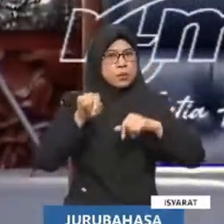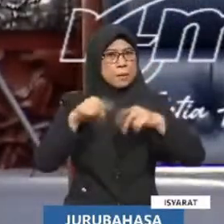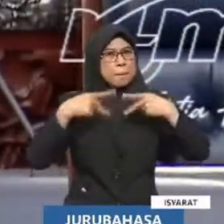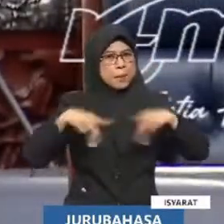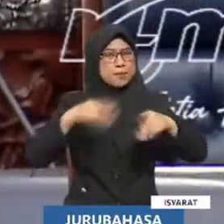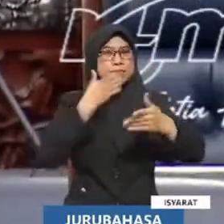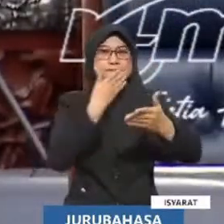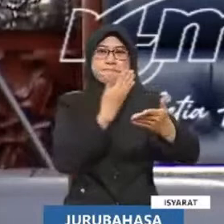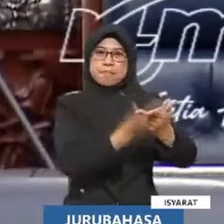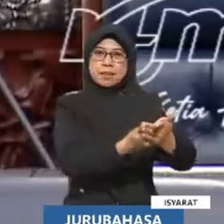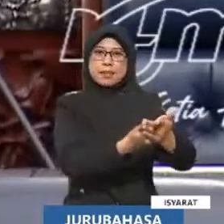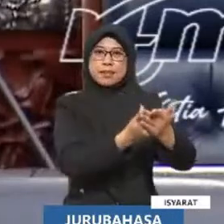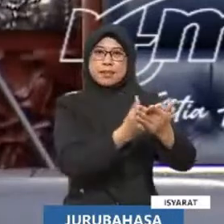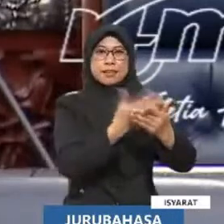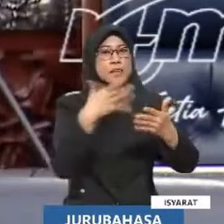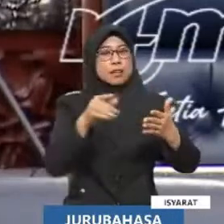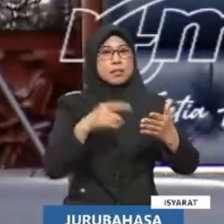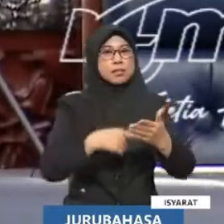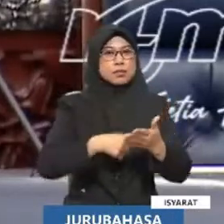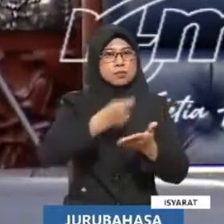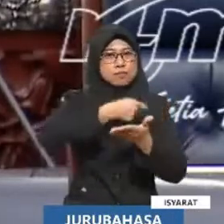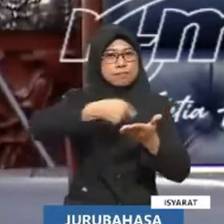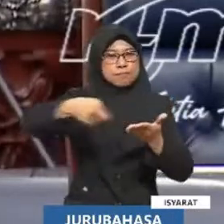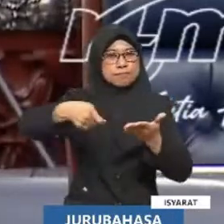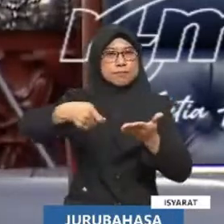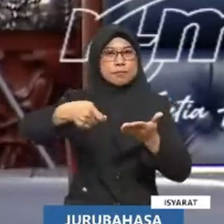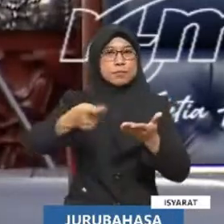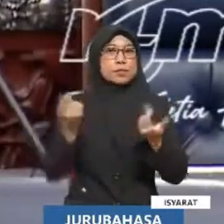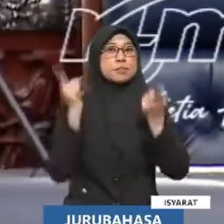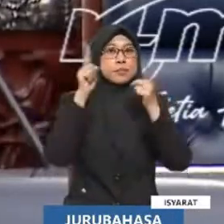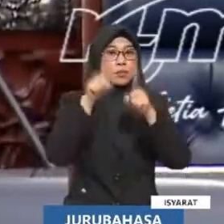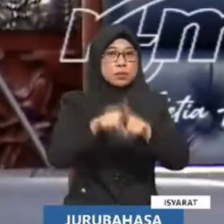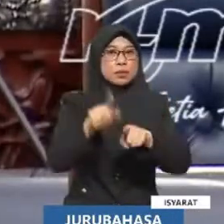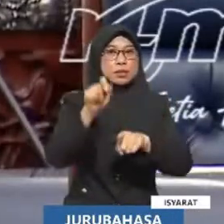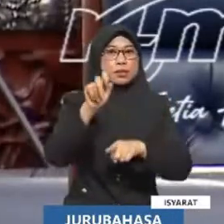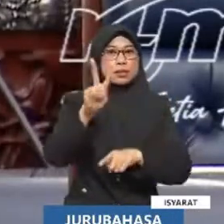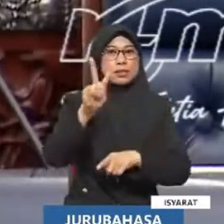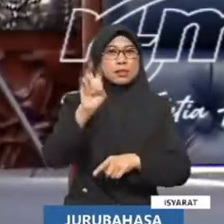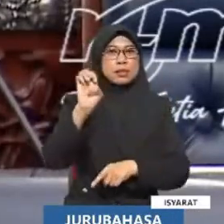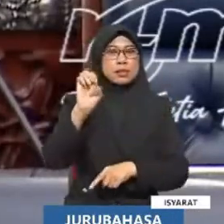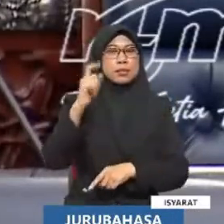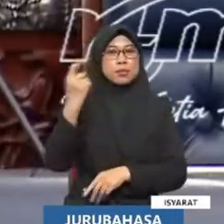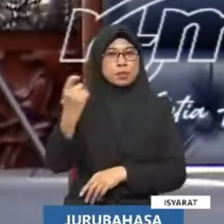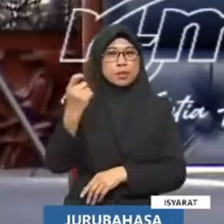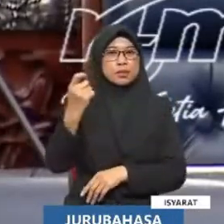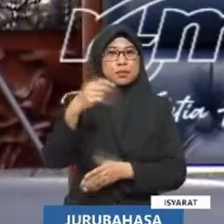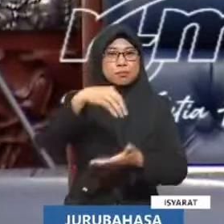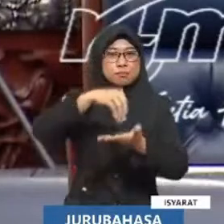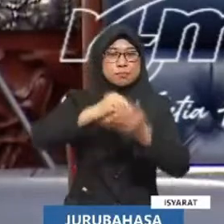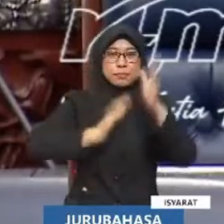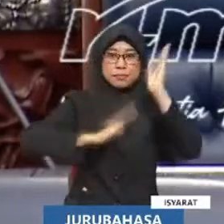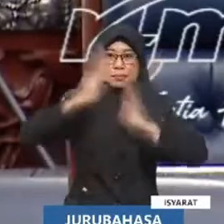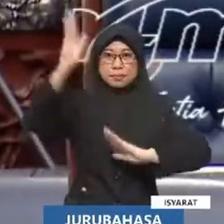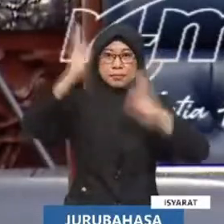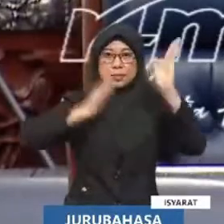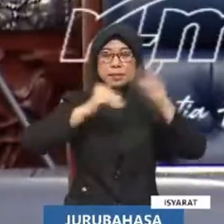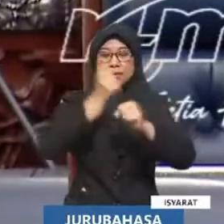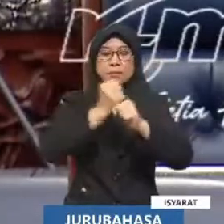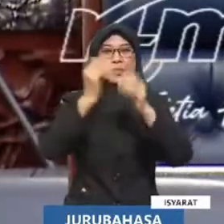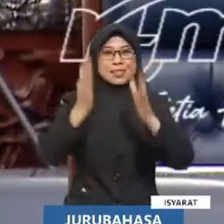potensi dan kita juga telah melanda tangan dengan emosi dengan Tibet untuk masih yang kita dapat buat lu ke penuh ke